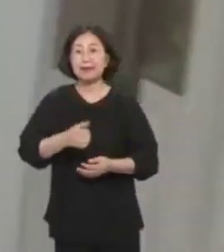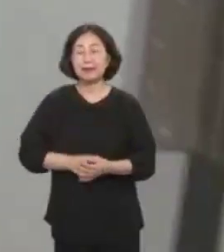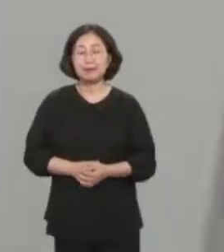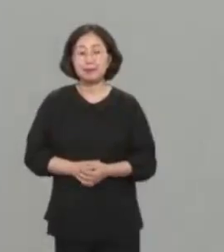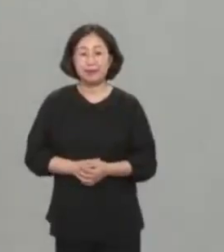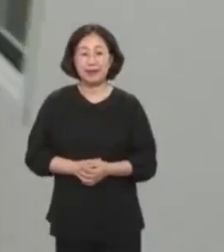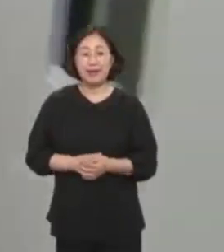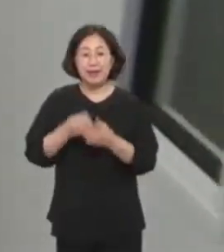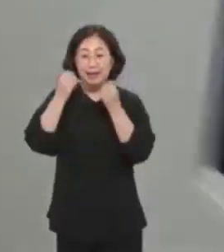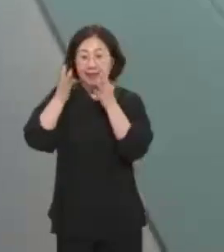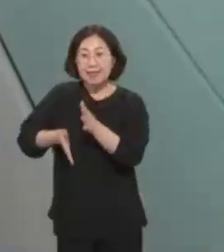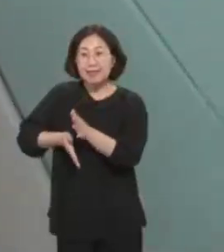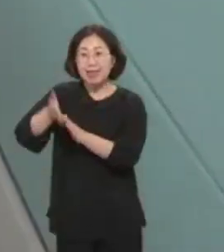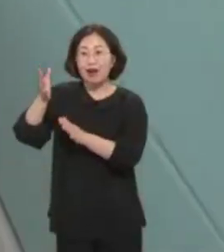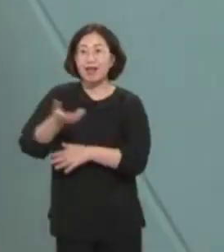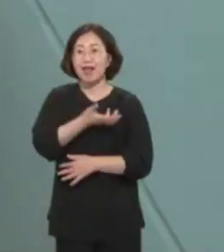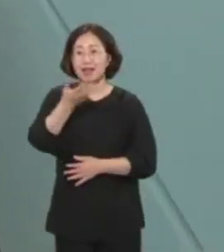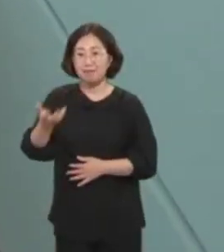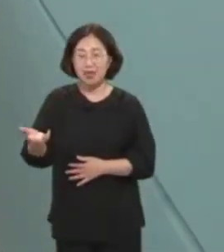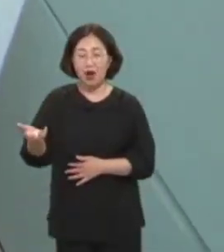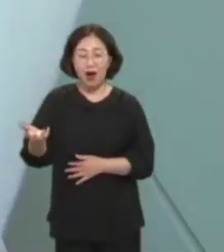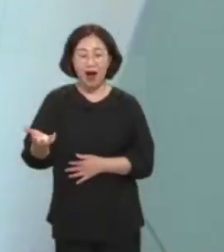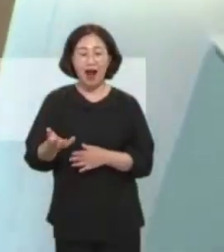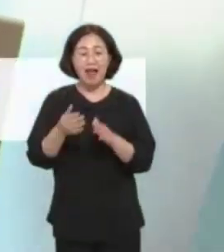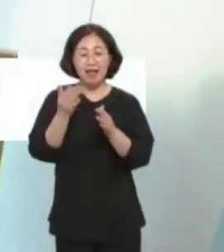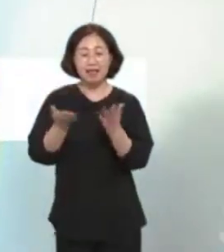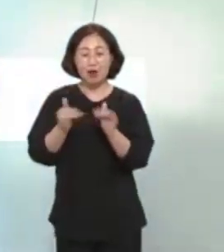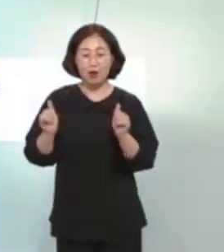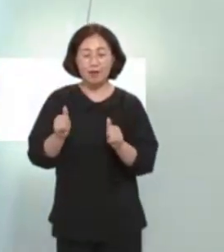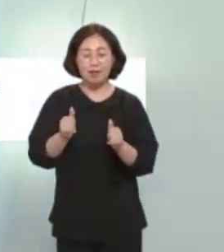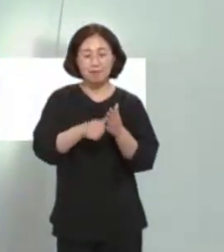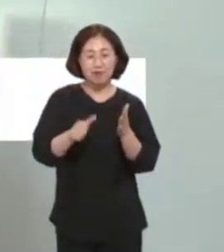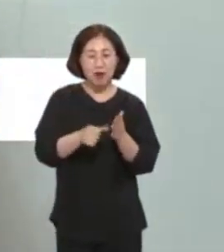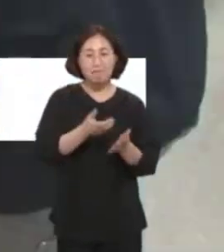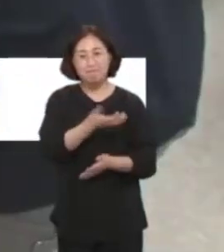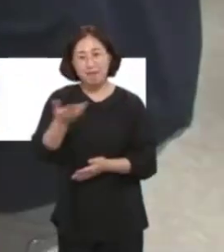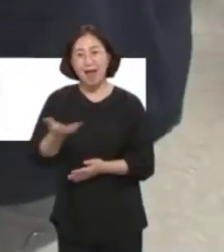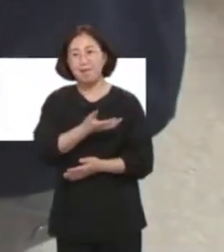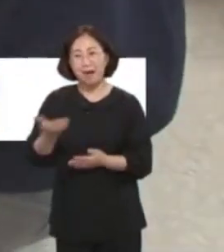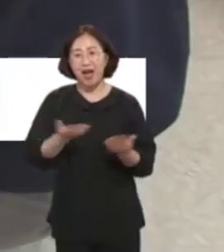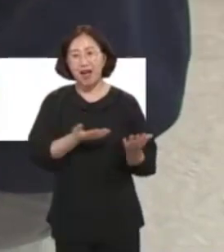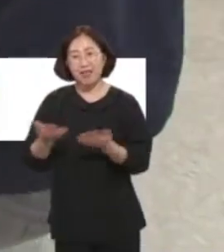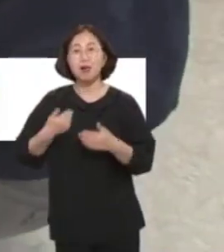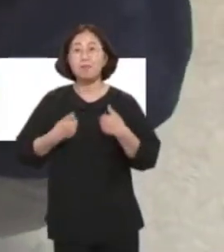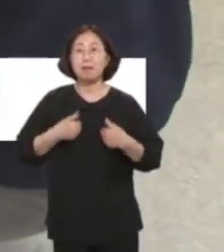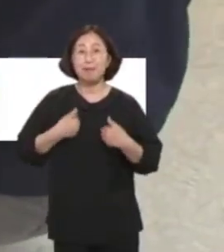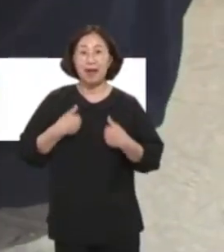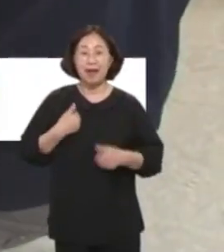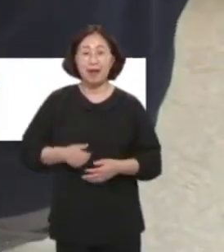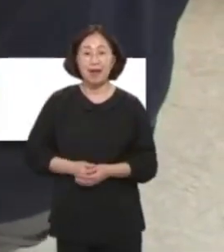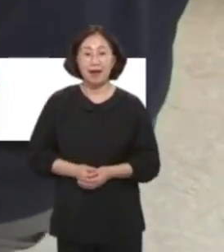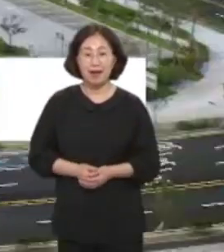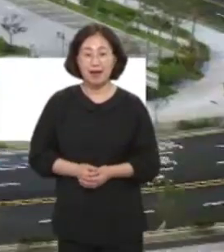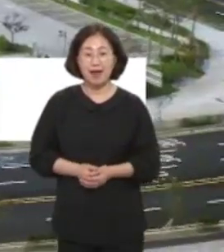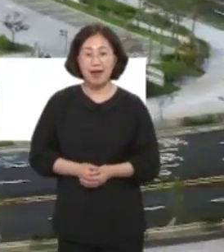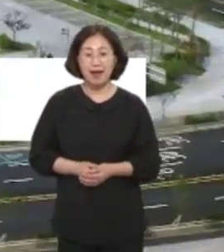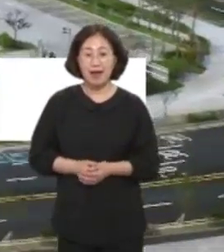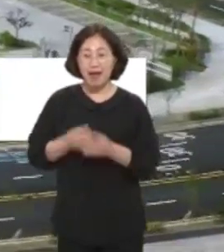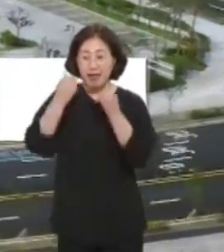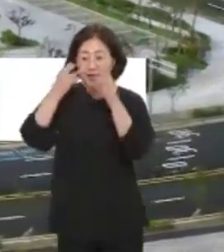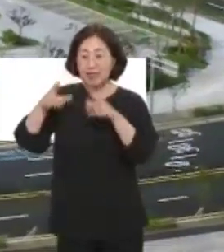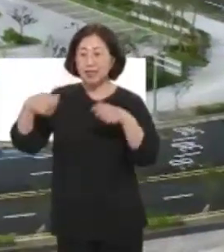서천군 신청사에 입주한 직원들이 이삿짐 정리와 책상을 비롯한 사무 가구를 배치하면서 이전 준비로 분주합니다. 서천군